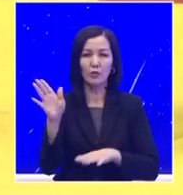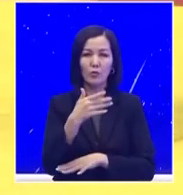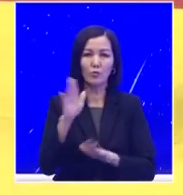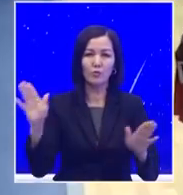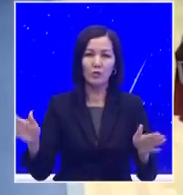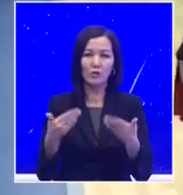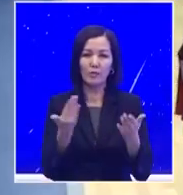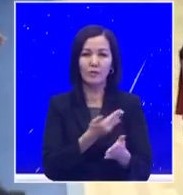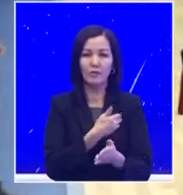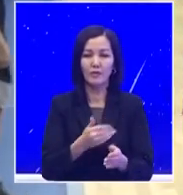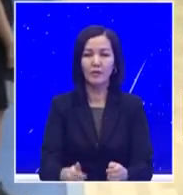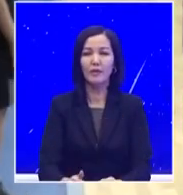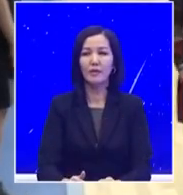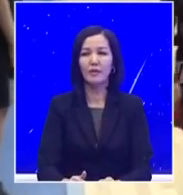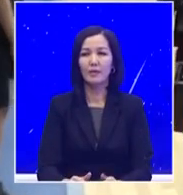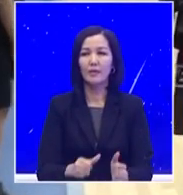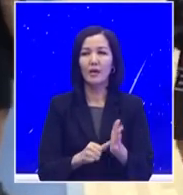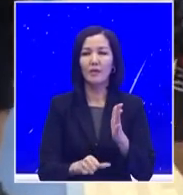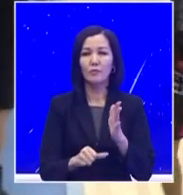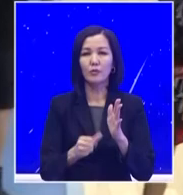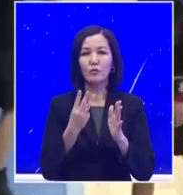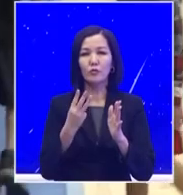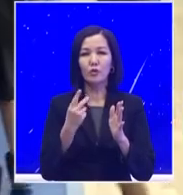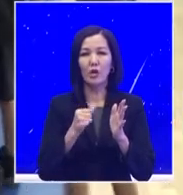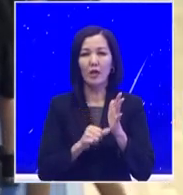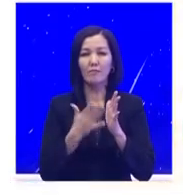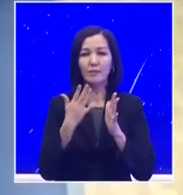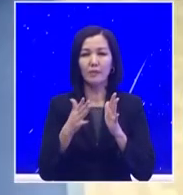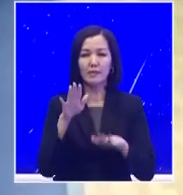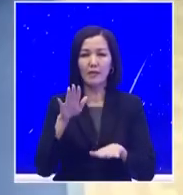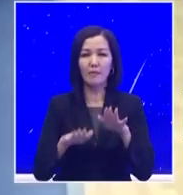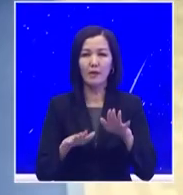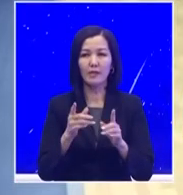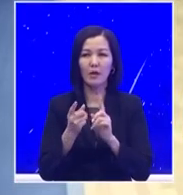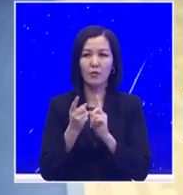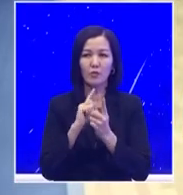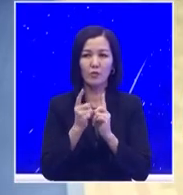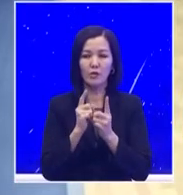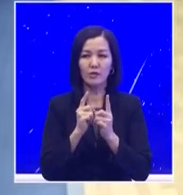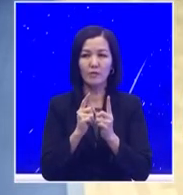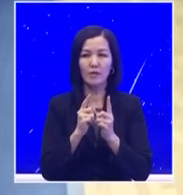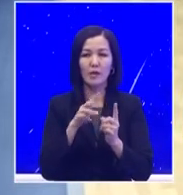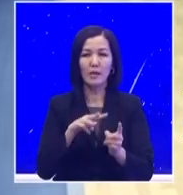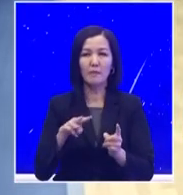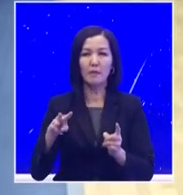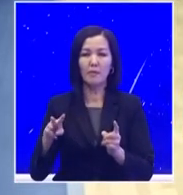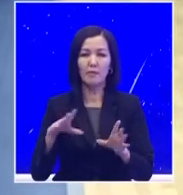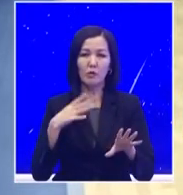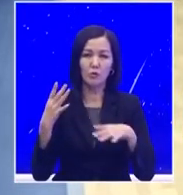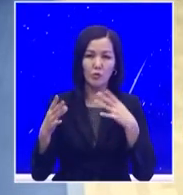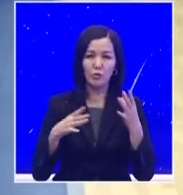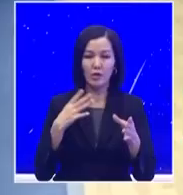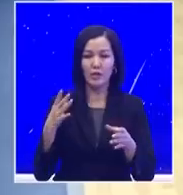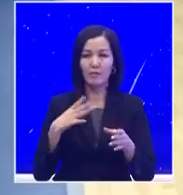желбірету. Мен 63 және 65 дәрежелі салмақта күресемін, бірақ мен ММА-мен айналсамын. Мен онымен айналысып